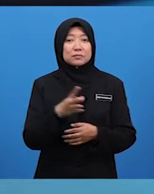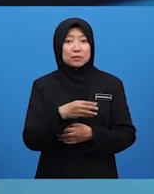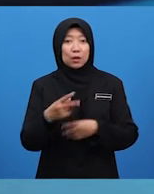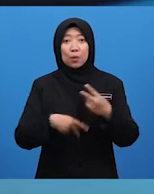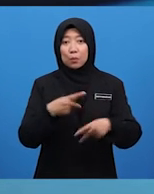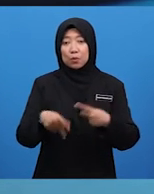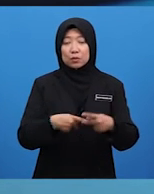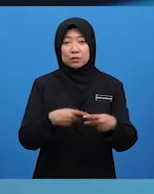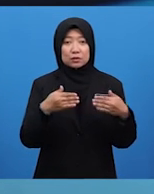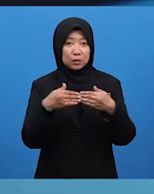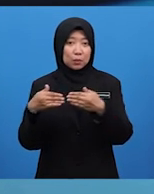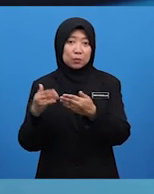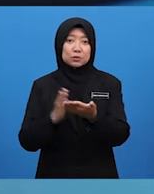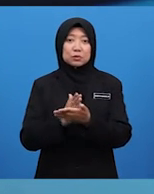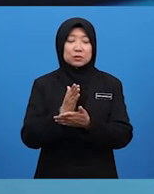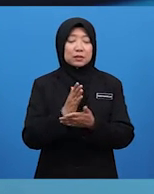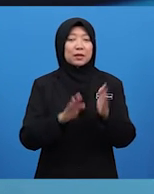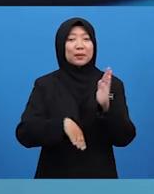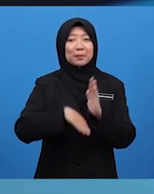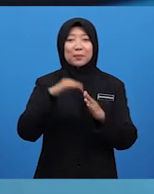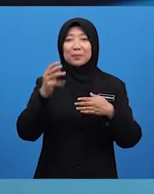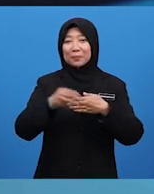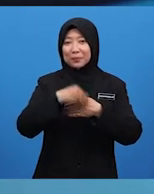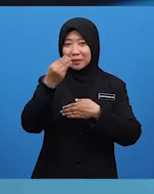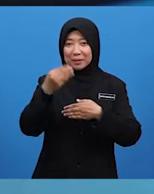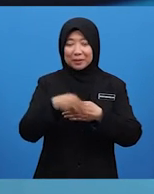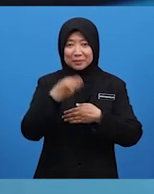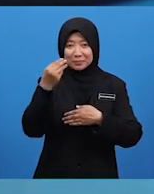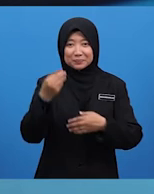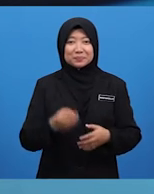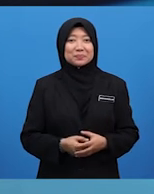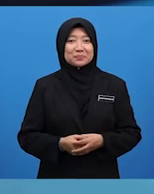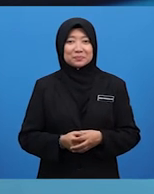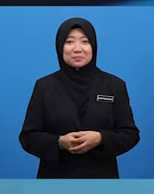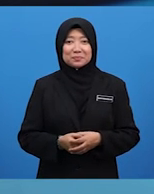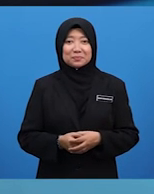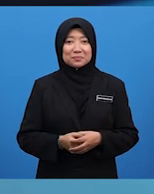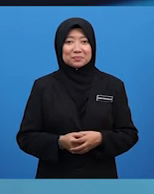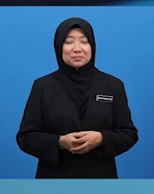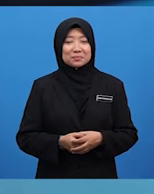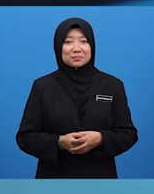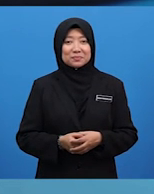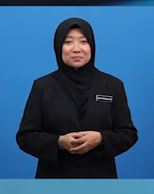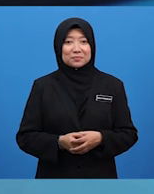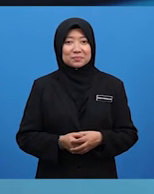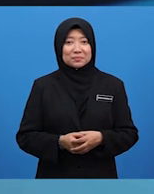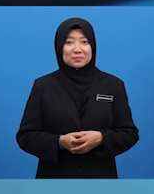dan proses mencantum seterusnya lebih mudah.